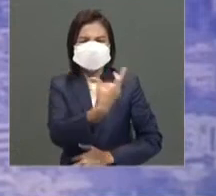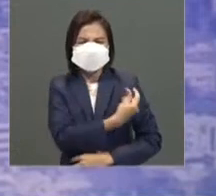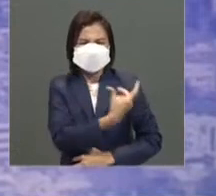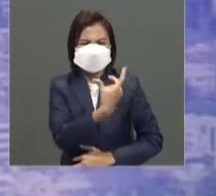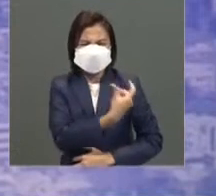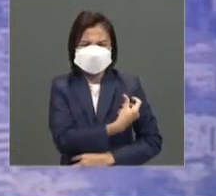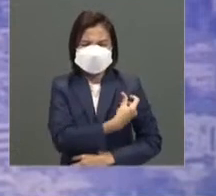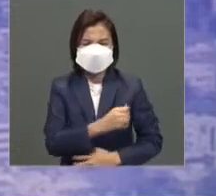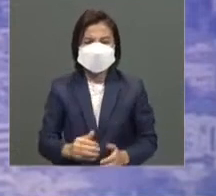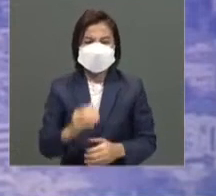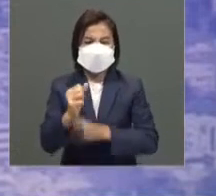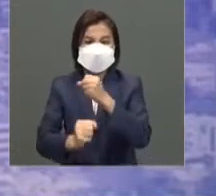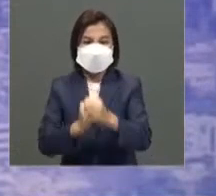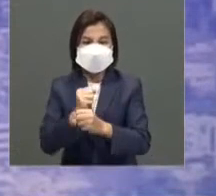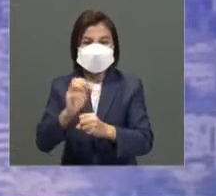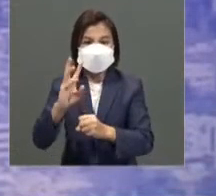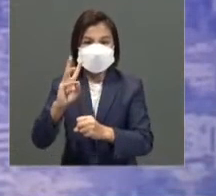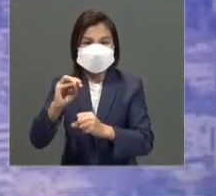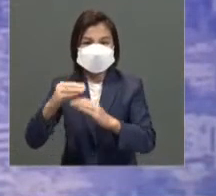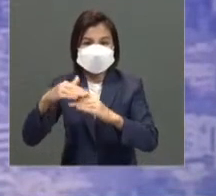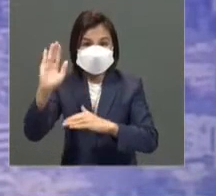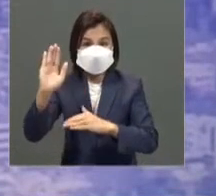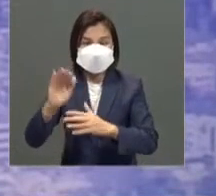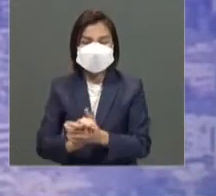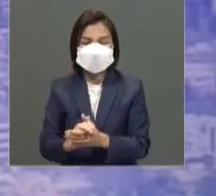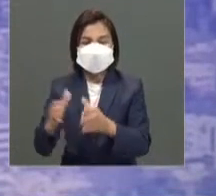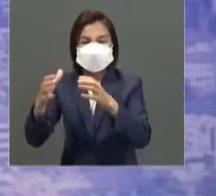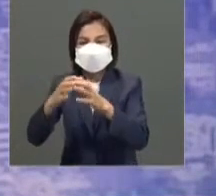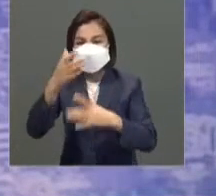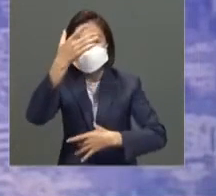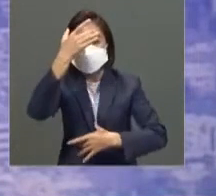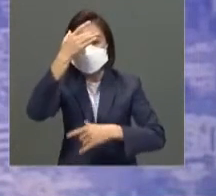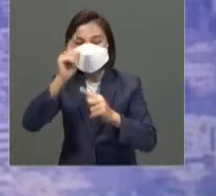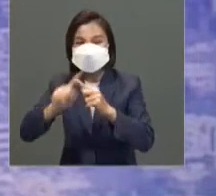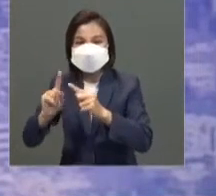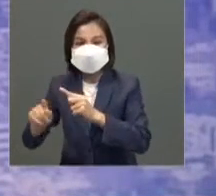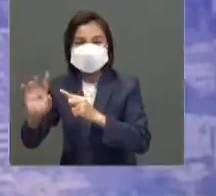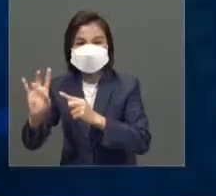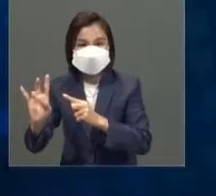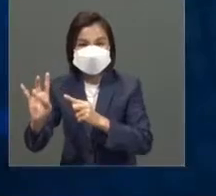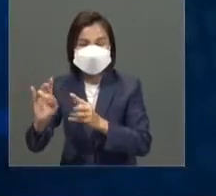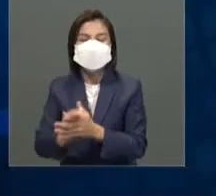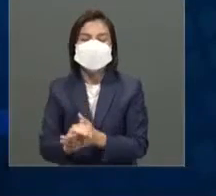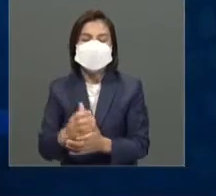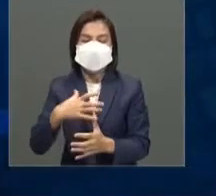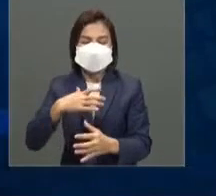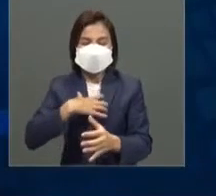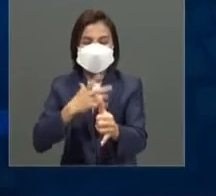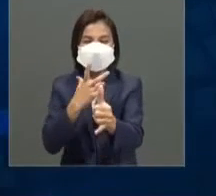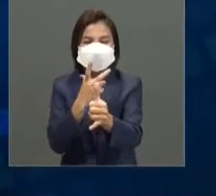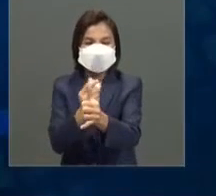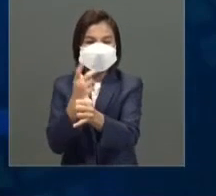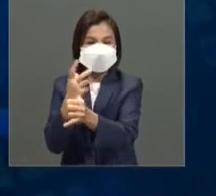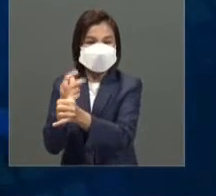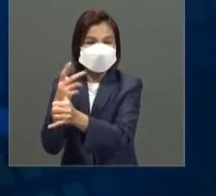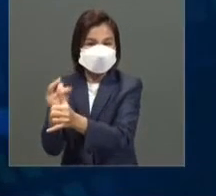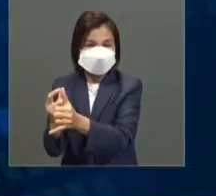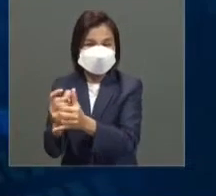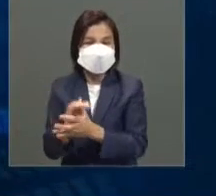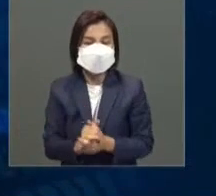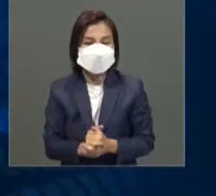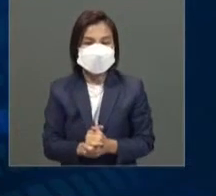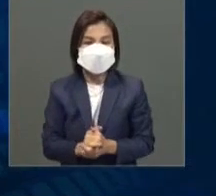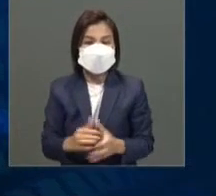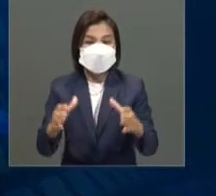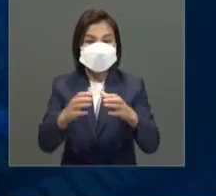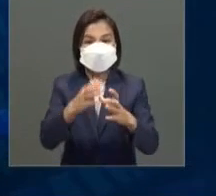ที่อายุมากกว่า60รวมถึง7กลุ่มโรคนะครับโรคเรื้อรังทั้งหลายที่เราเคยบอกไว้นะครับตอนนี้ก็เป็นเรื่องที่ห